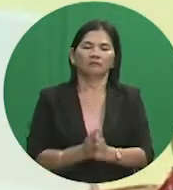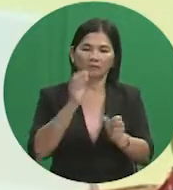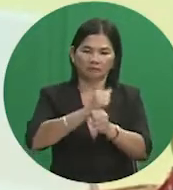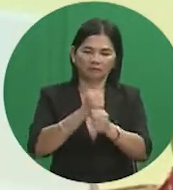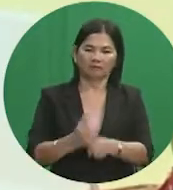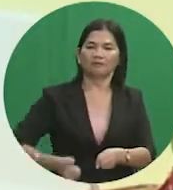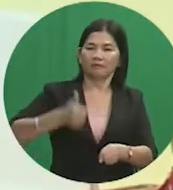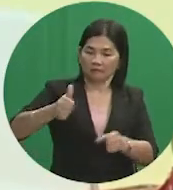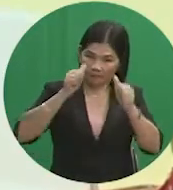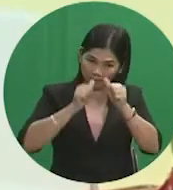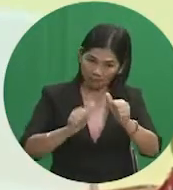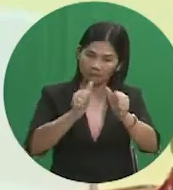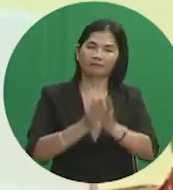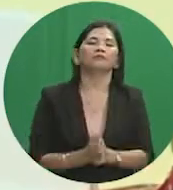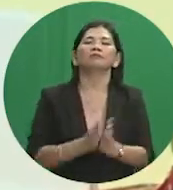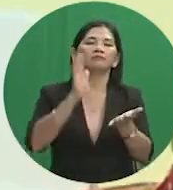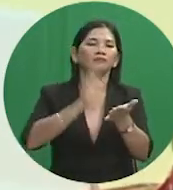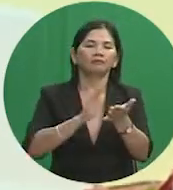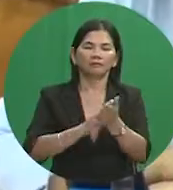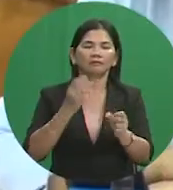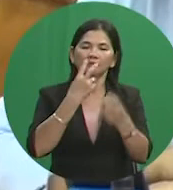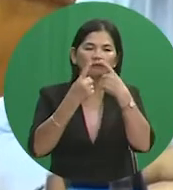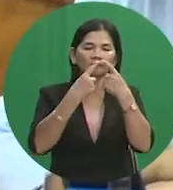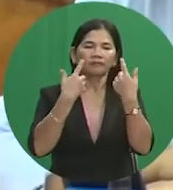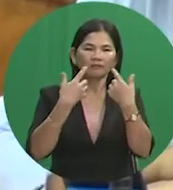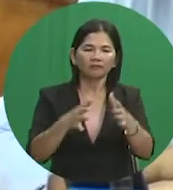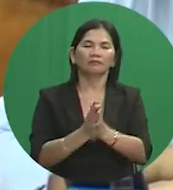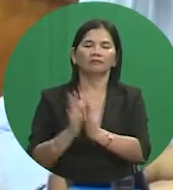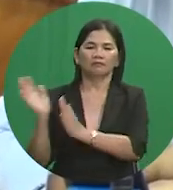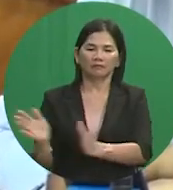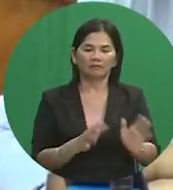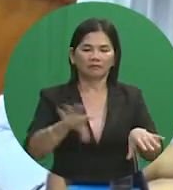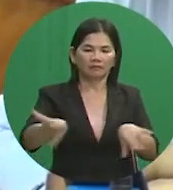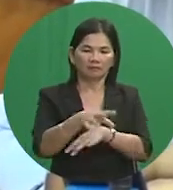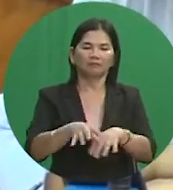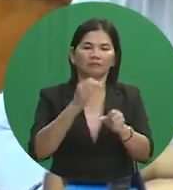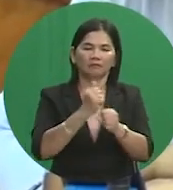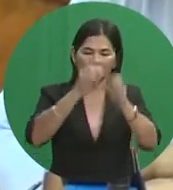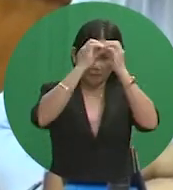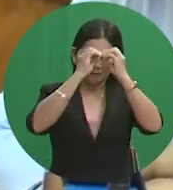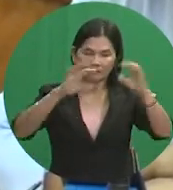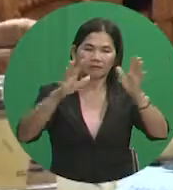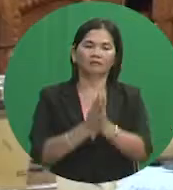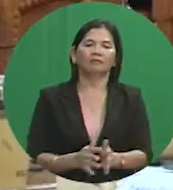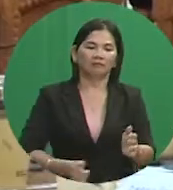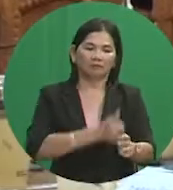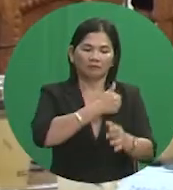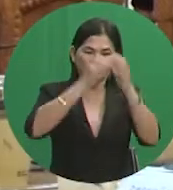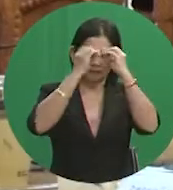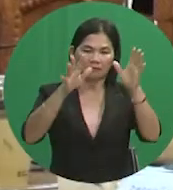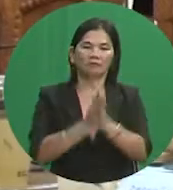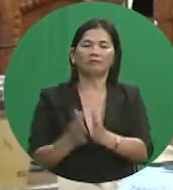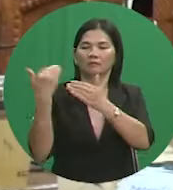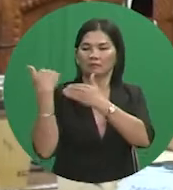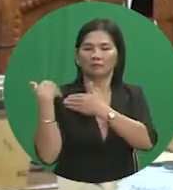កាន់តែល្អប្រសើរកិច្ចប្រជុំក៏បានធ្វើការពិនិត្យពិភាក្សាលើផែនការសកម្មភាពការងារផ្សព្វផ្សាយដែលក្រសួងព័ត៌មានជាអ្នកទទួល